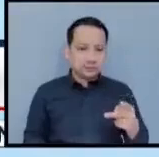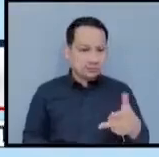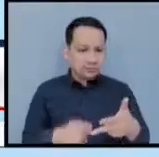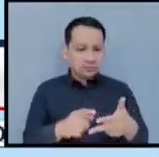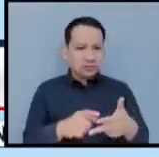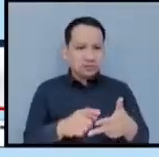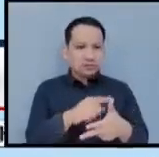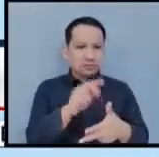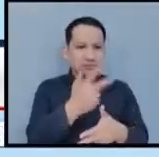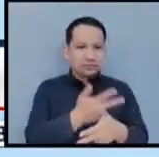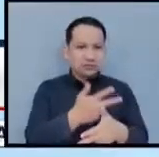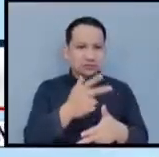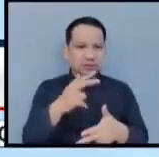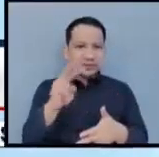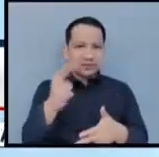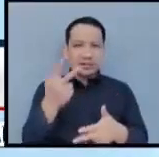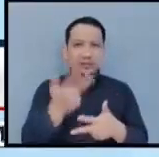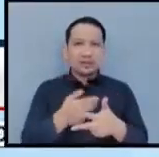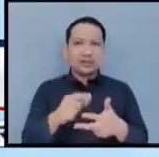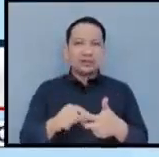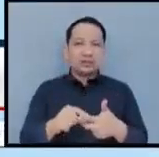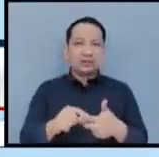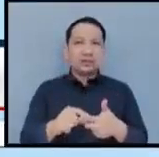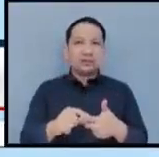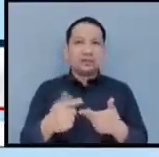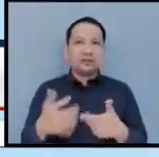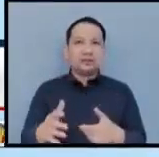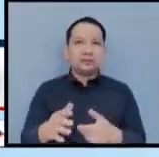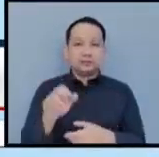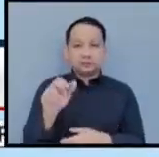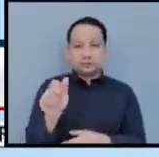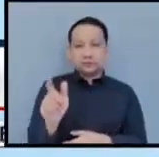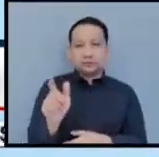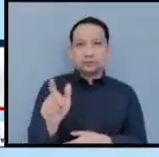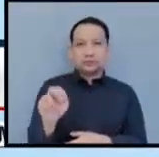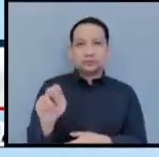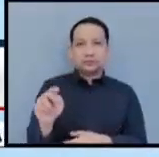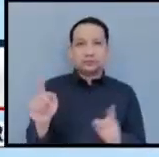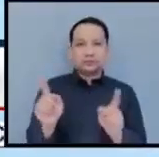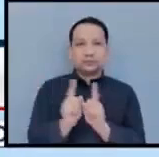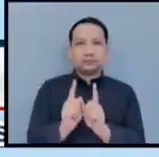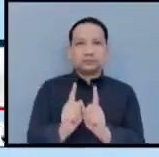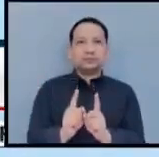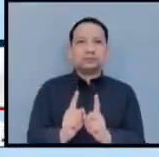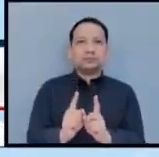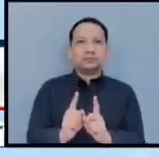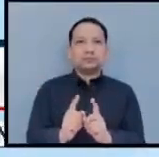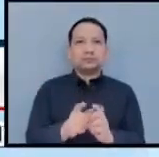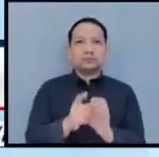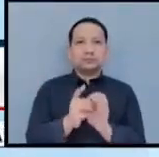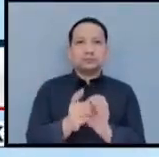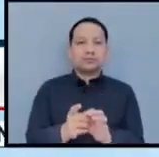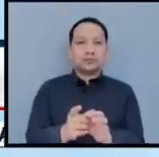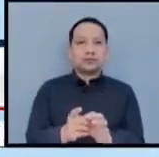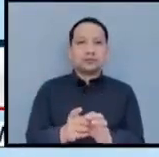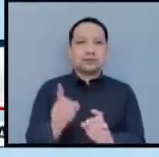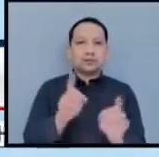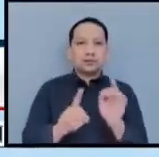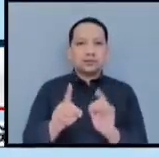pregnancy. Taong 2012 nang unang nagtambal ang dalawa sa isang biographical drama film na Kill Your Darlings.